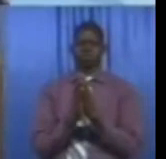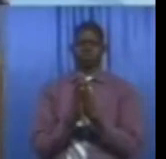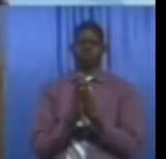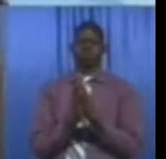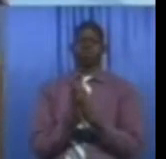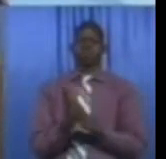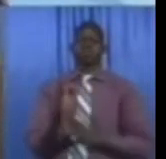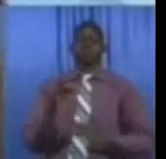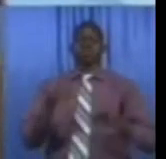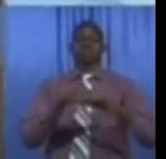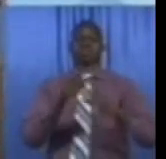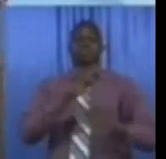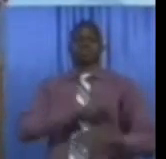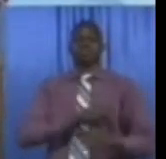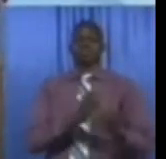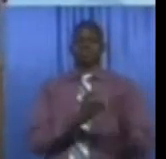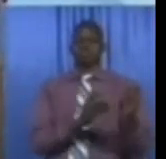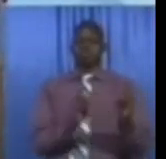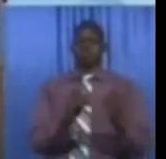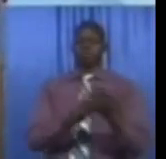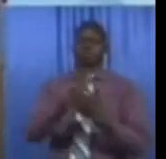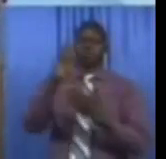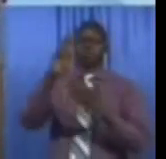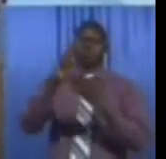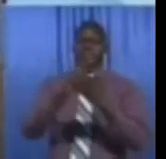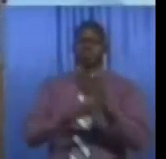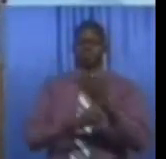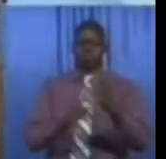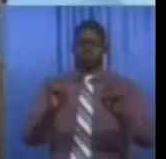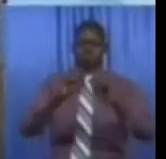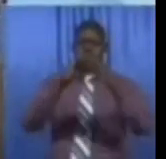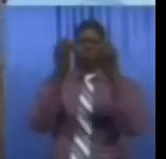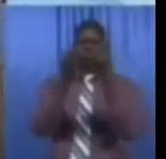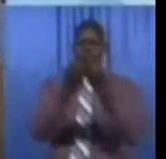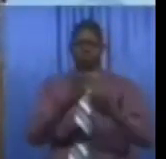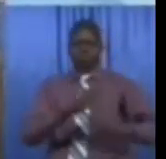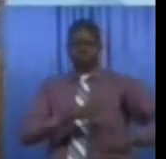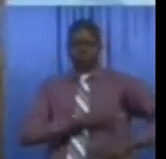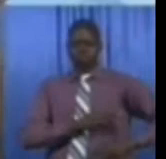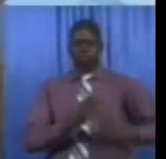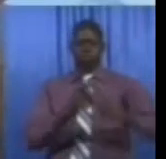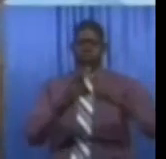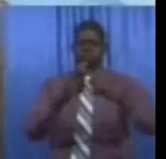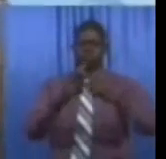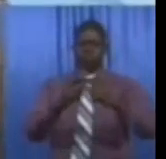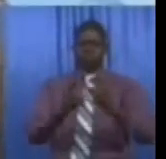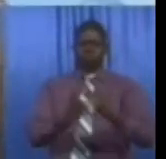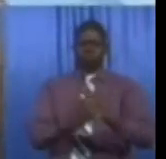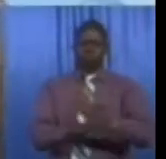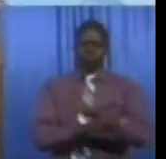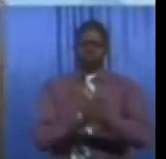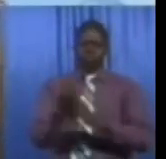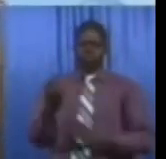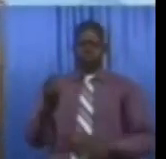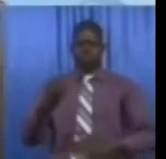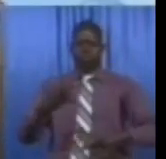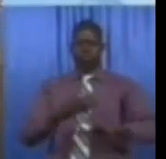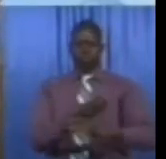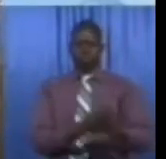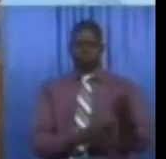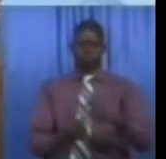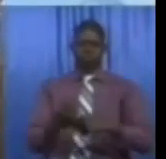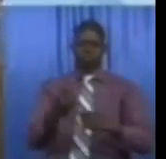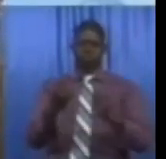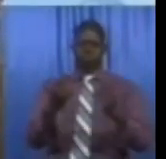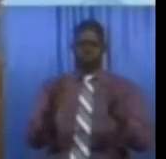En mission depuis janvier 2013, le contingent militaire dénommé Badenya 1 au Mali est rentré au Bercail ce